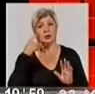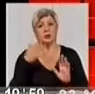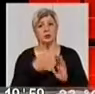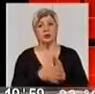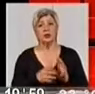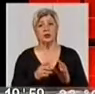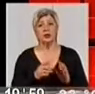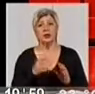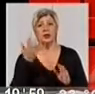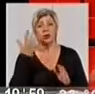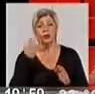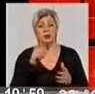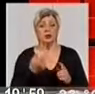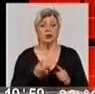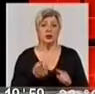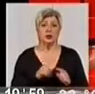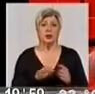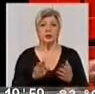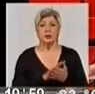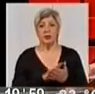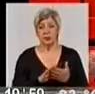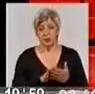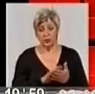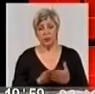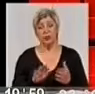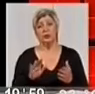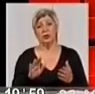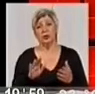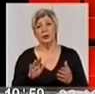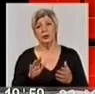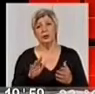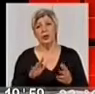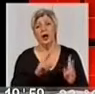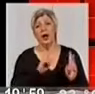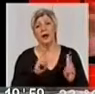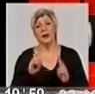коли безкоштовно, це для батьків це зрозуміло, що безкоштовно, але який у